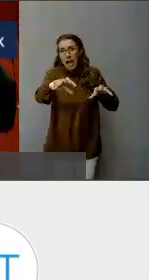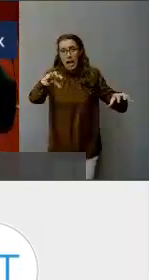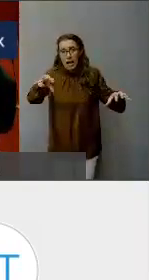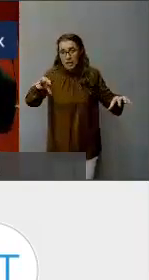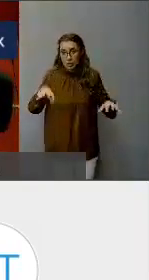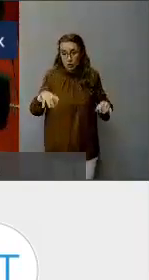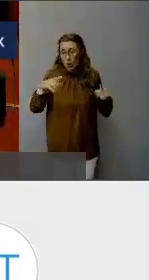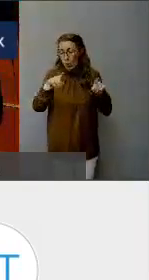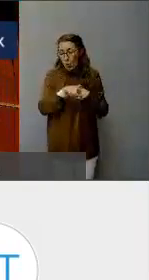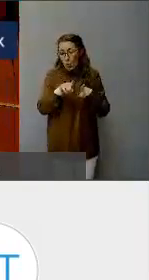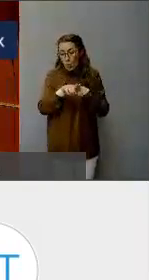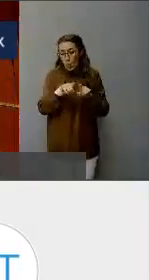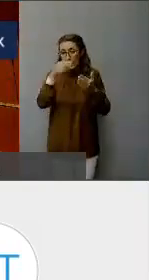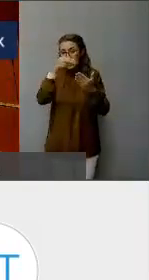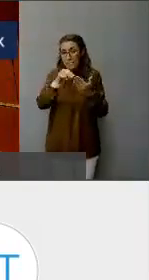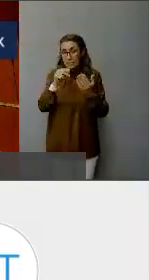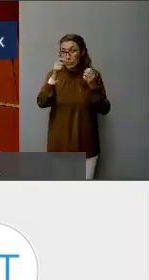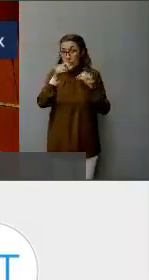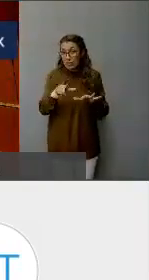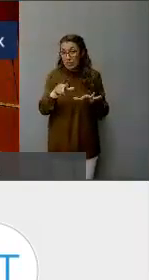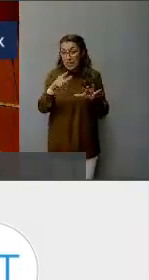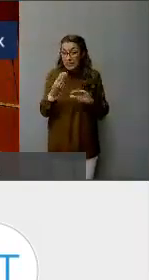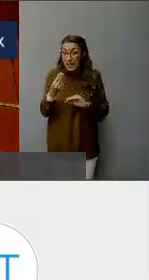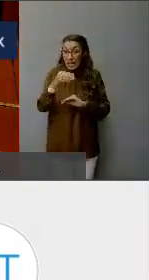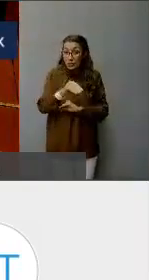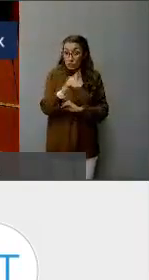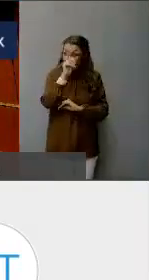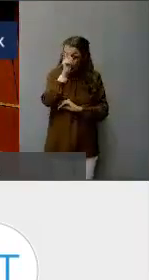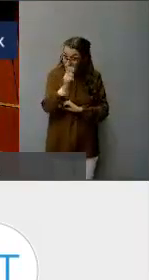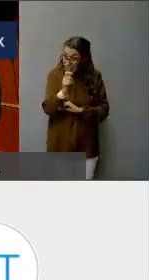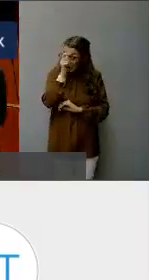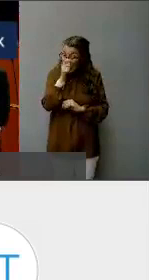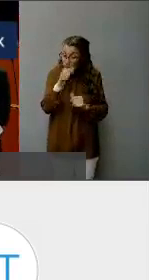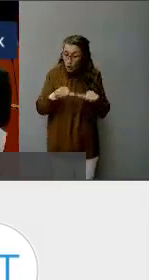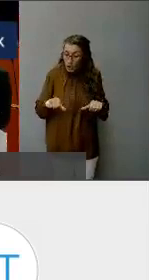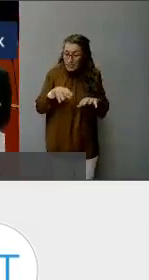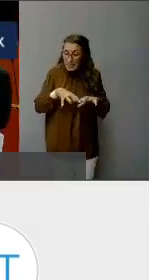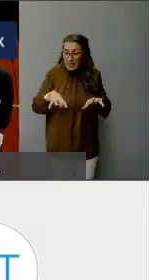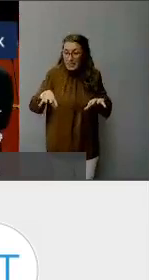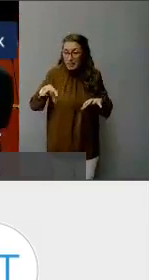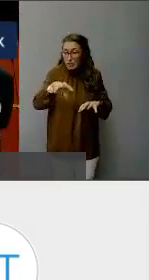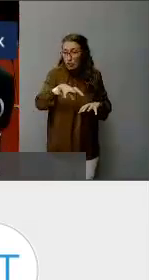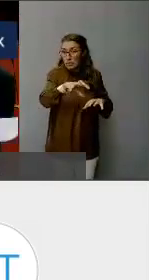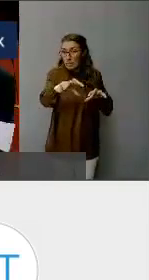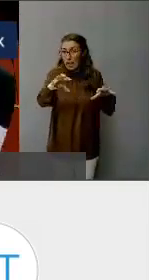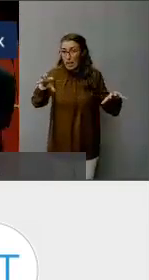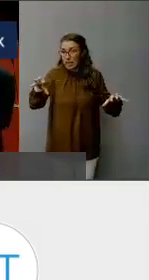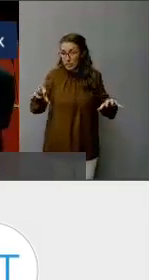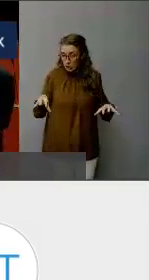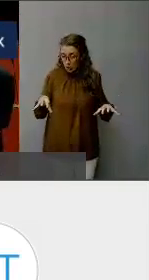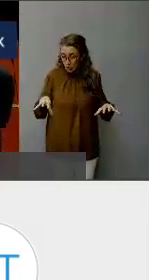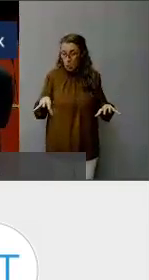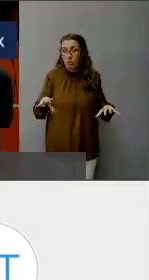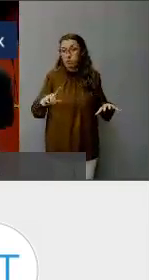17 che aggiunge nel rispetto dell'insediamento sparso e e poi ci sono tutti gli emendamenti